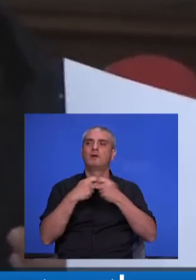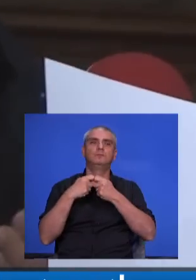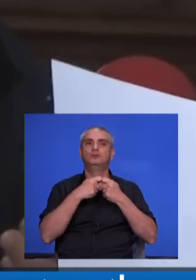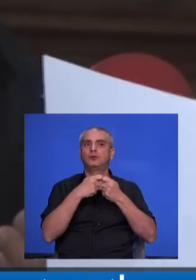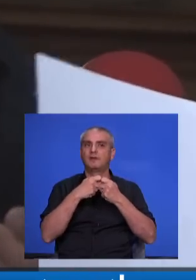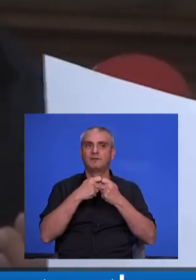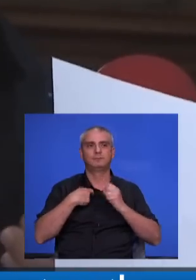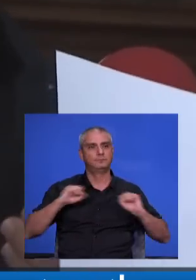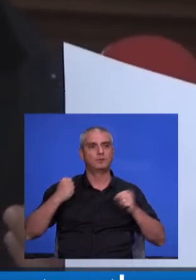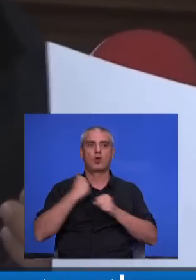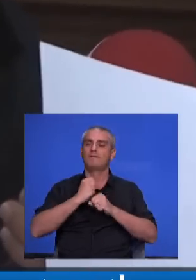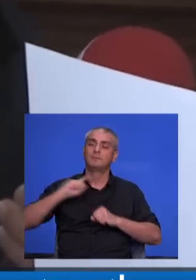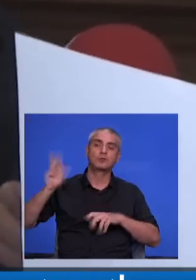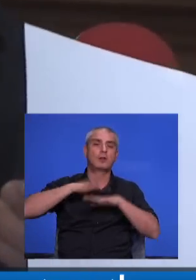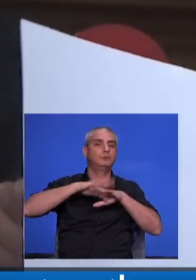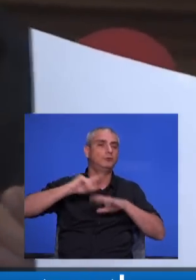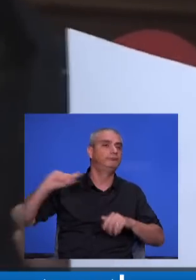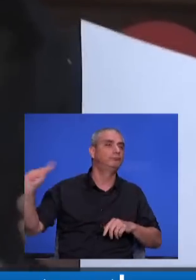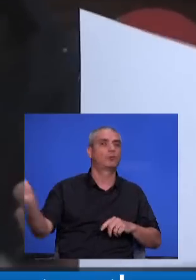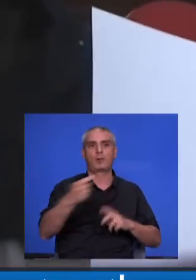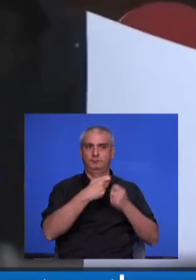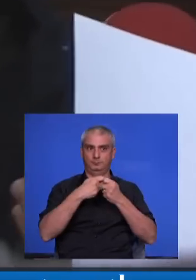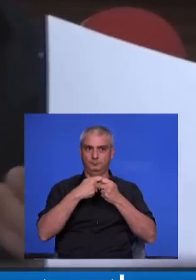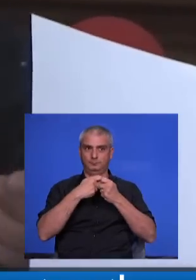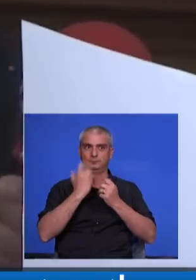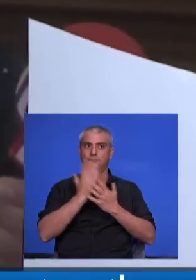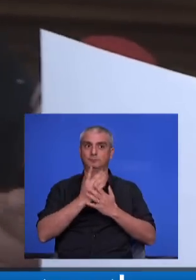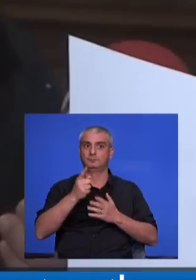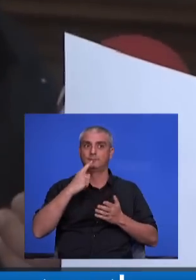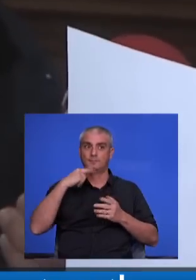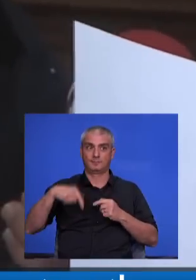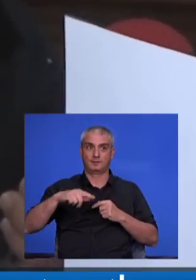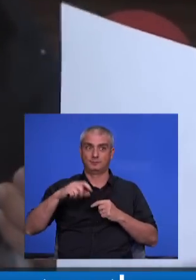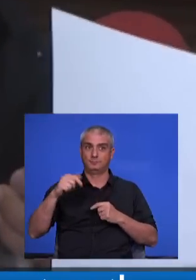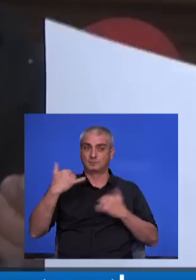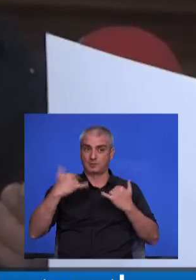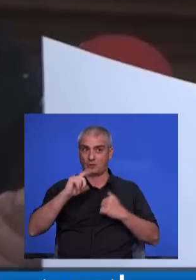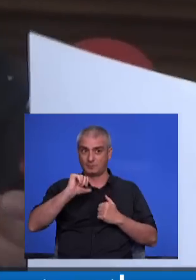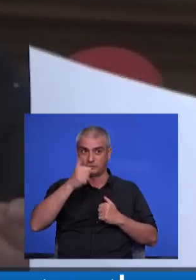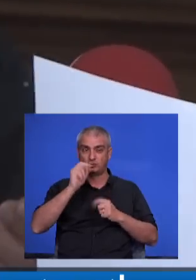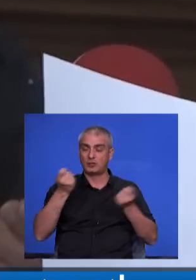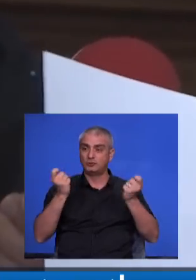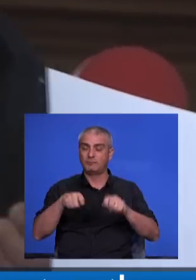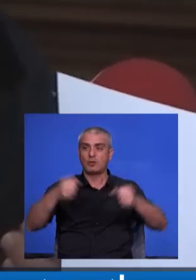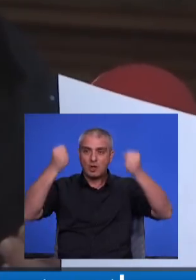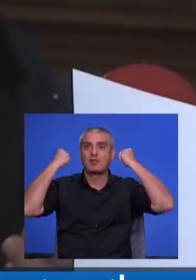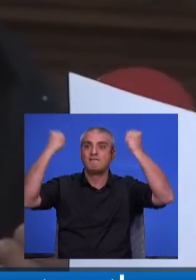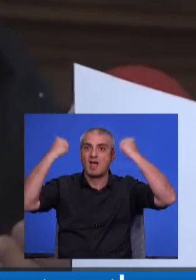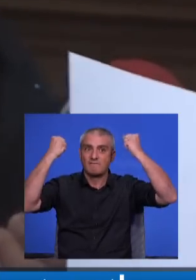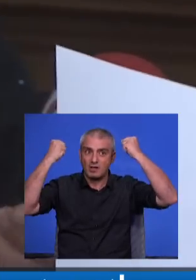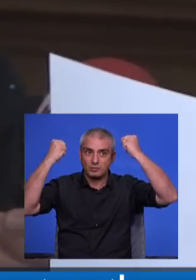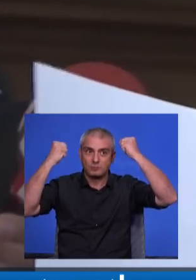mobilisation interprofessionnelle. Celle-ci prendra la forme d'une première journée de grève et de manifestation